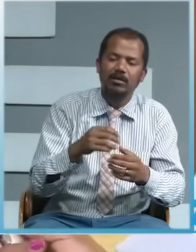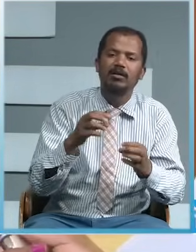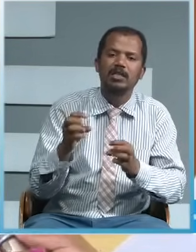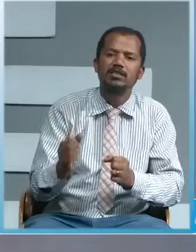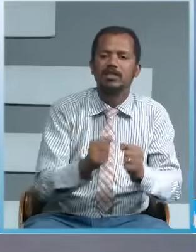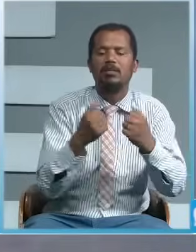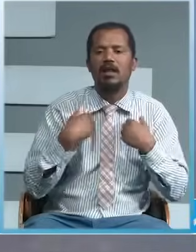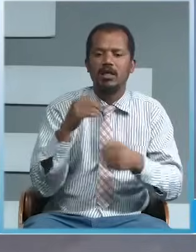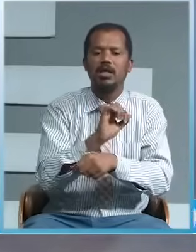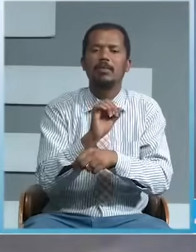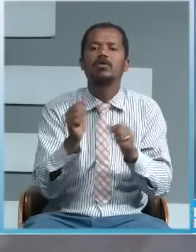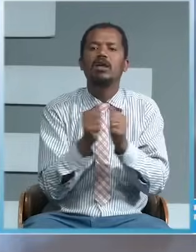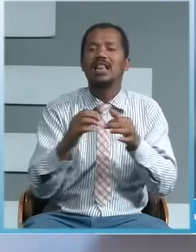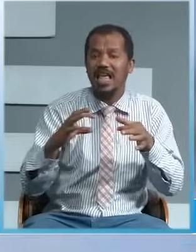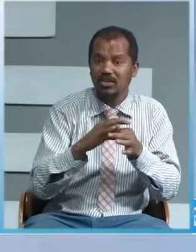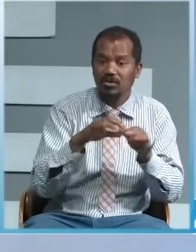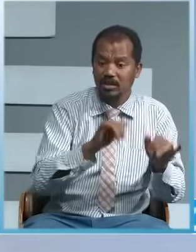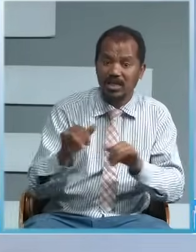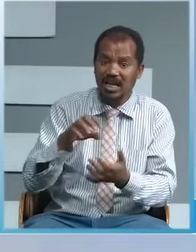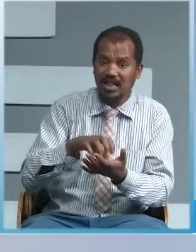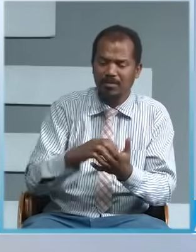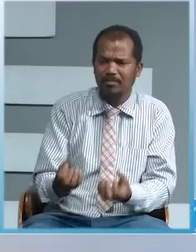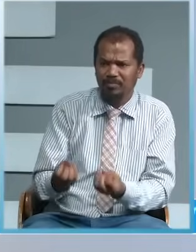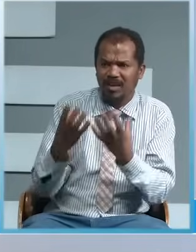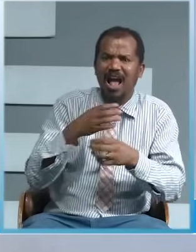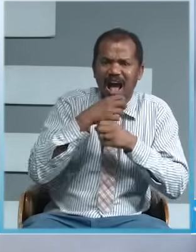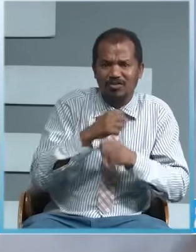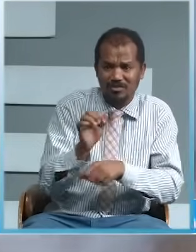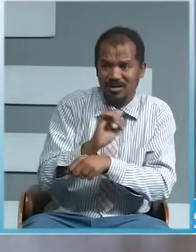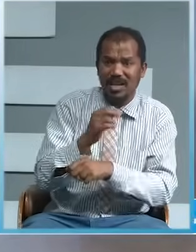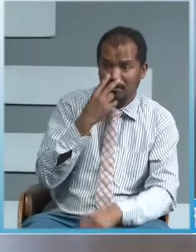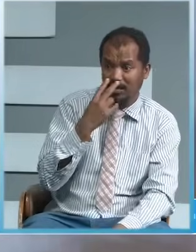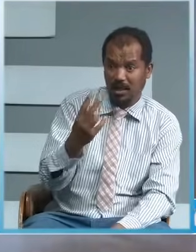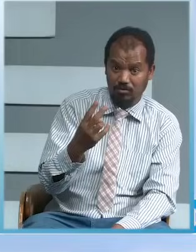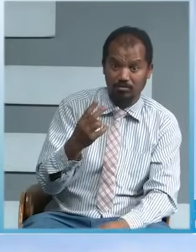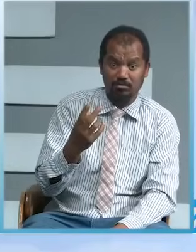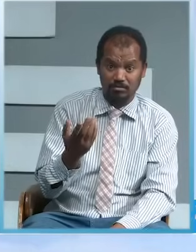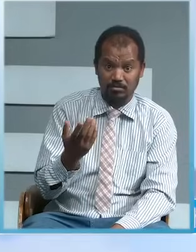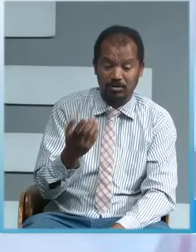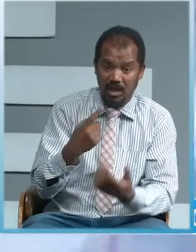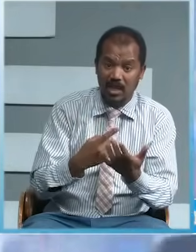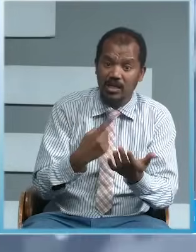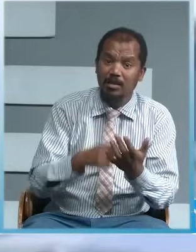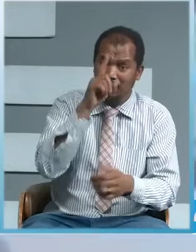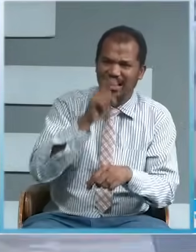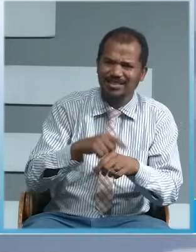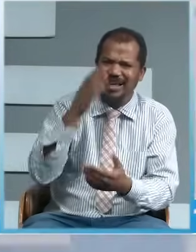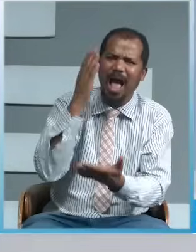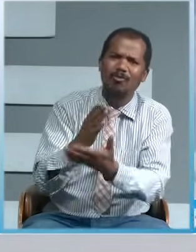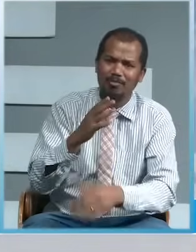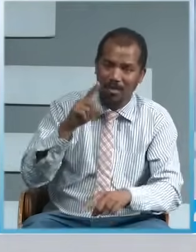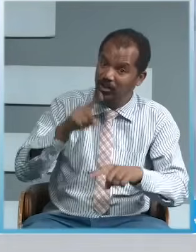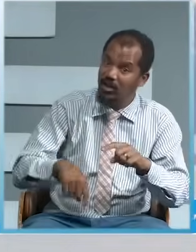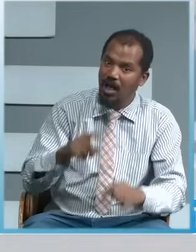የተዘረጋ ሲስተም አለ። ከተሽከርካሪዎች ጋር ተያይዞ እንደ ከተማ በርካታ አሮጌ መኪናዎች የሚታዩ መሆናቸውን ጠቁመው ይህንንም በአንድ ጊዜ